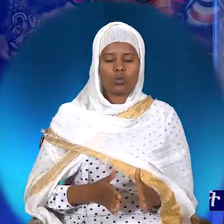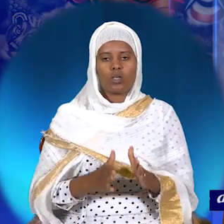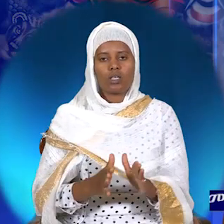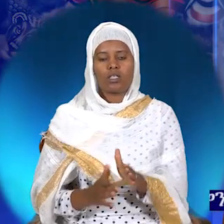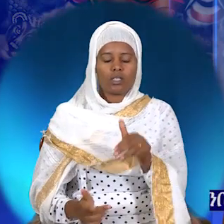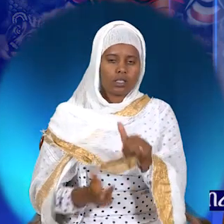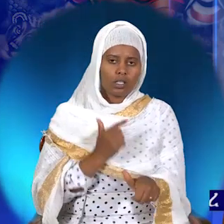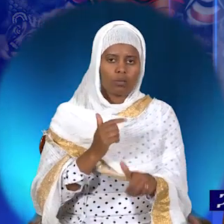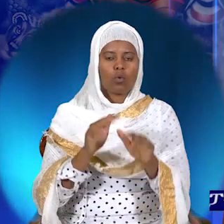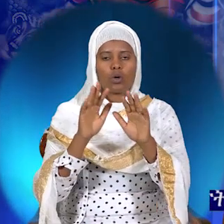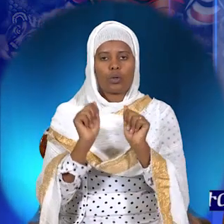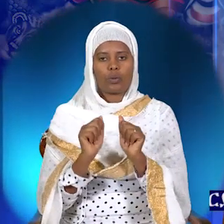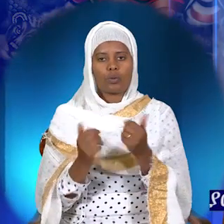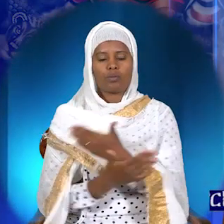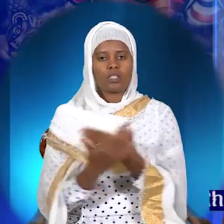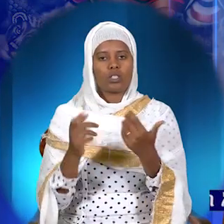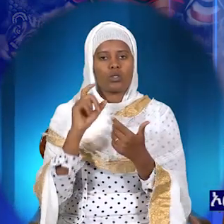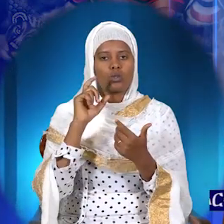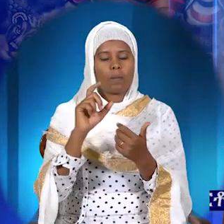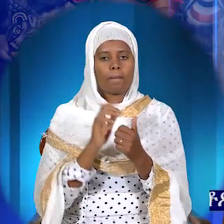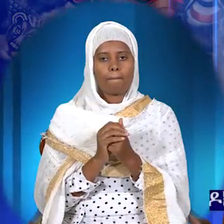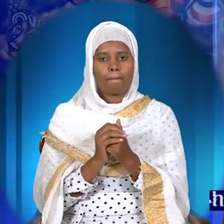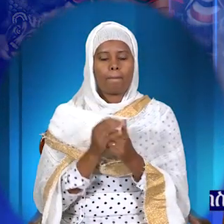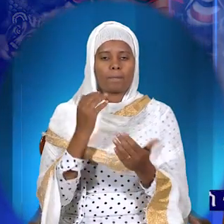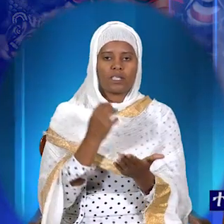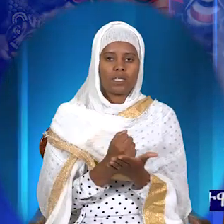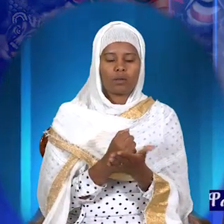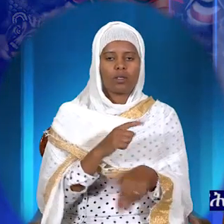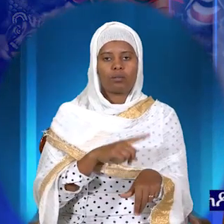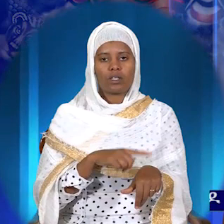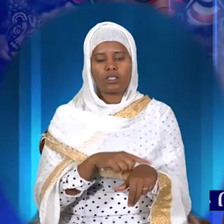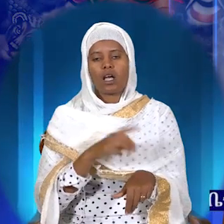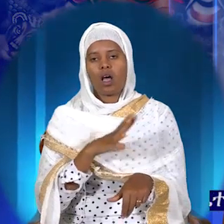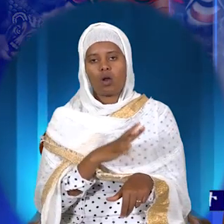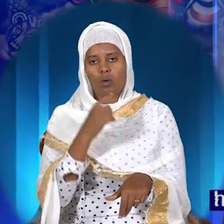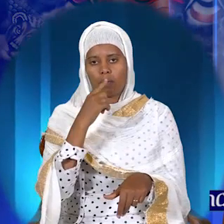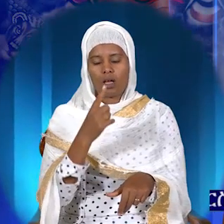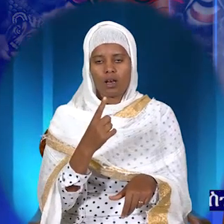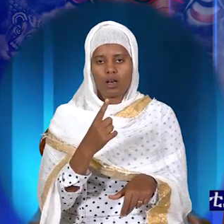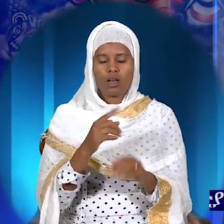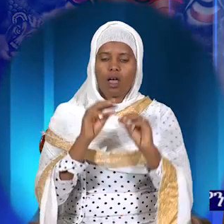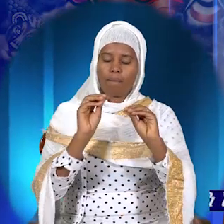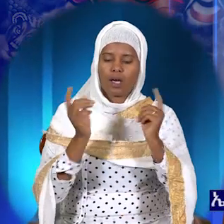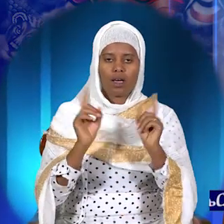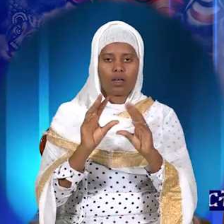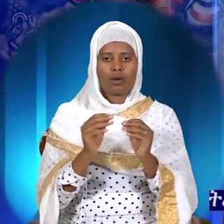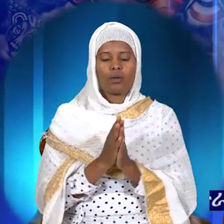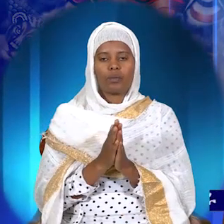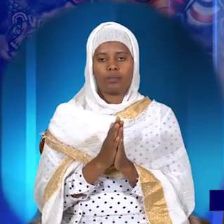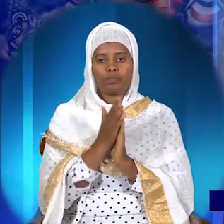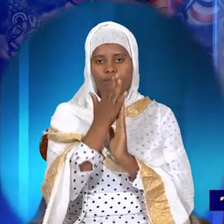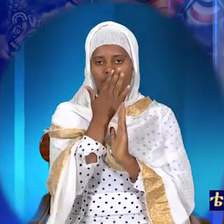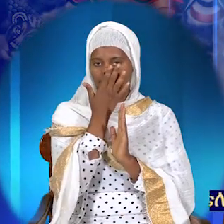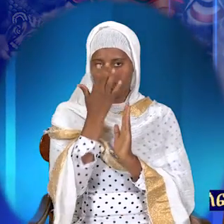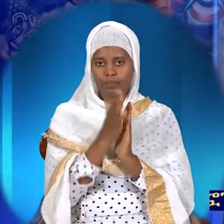رسان سلاز ولدن قدموا وميرو بزي نسوم زترخبو اللو جيزي علو إلكا كم زي سبخن كم زي